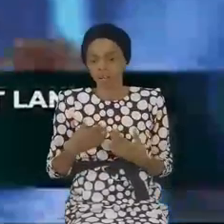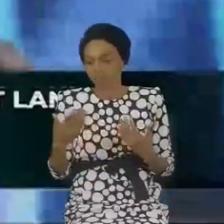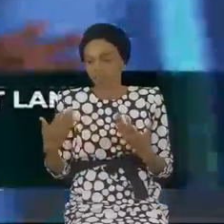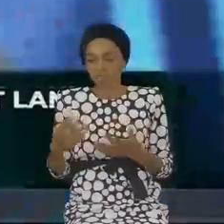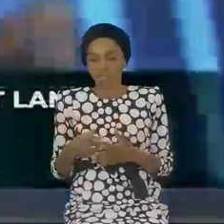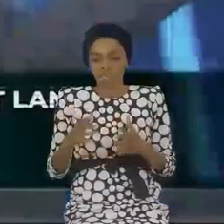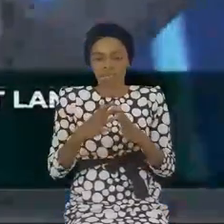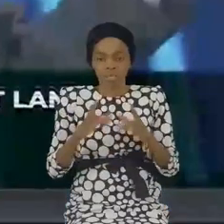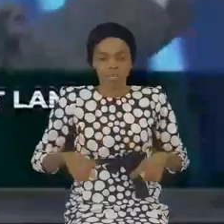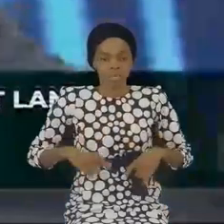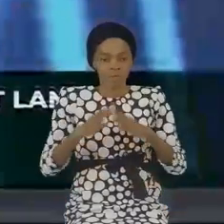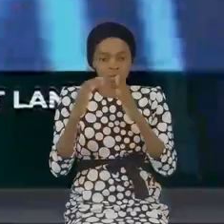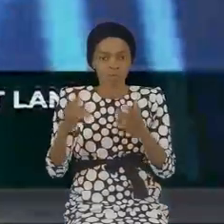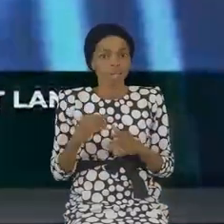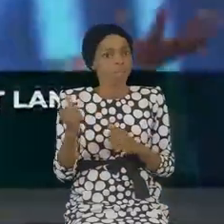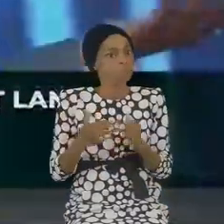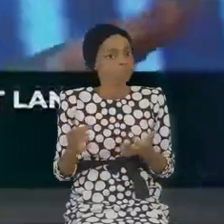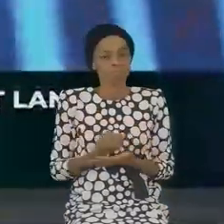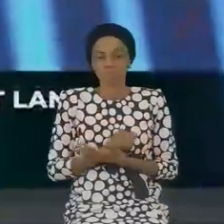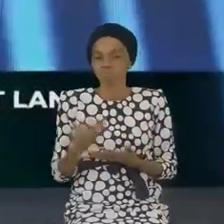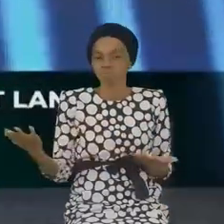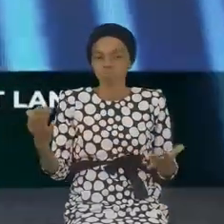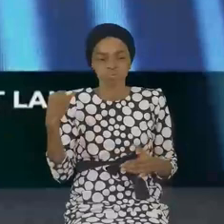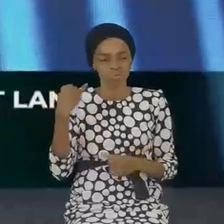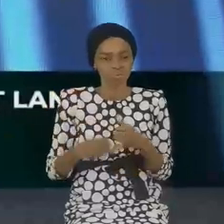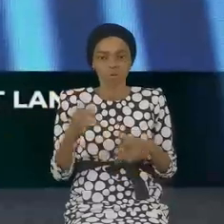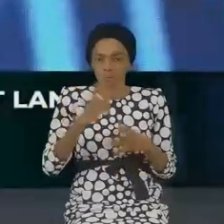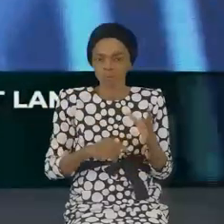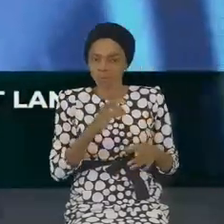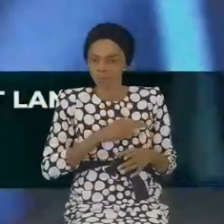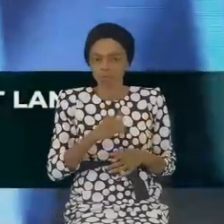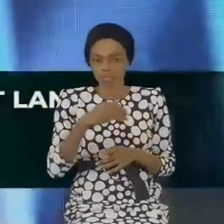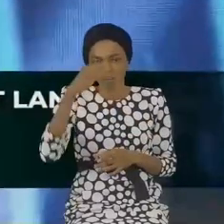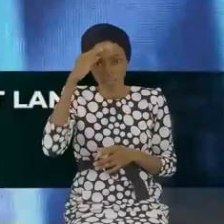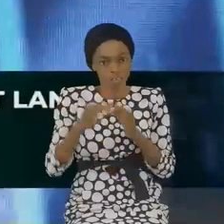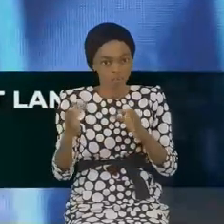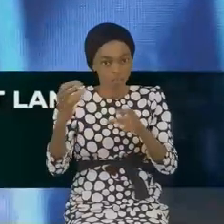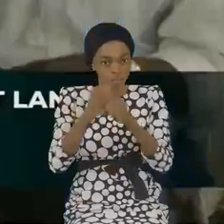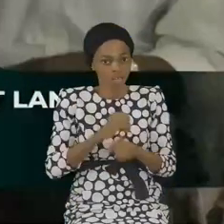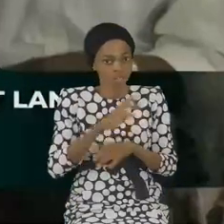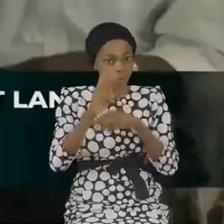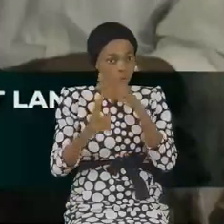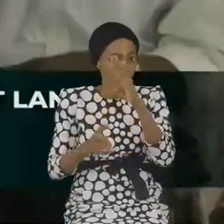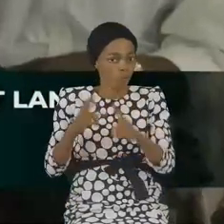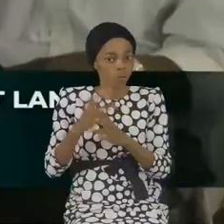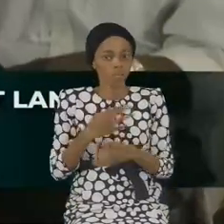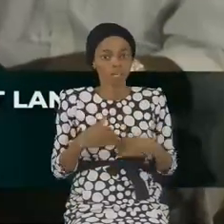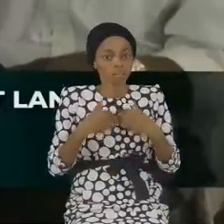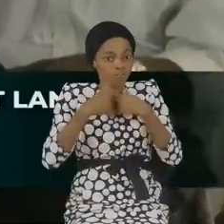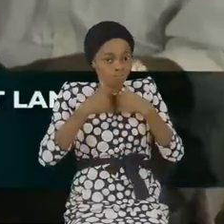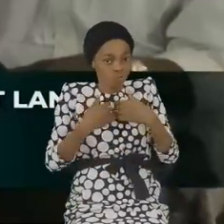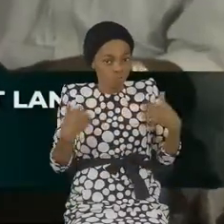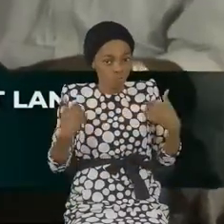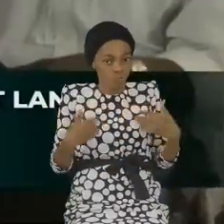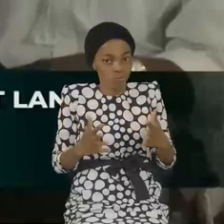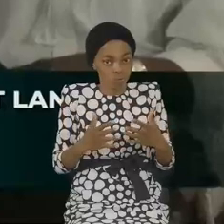va disparaître finalement. Et que servira-t-il à un homme de gagner tout le monde entier? Et s'il perdait son âme, et que